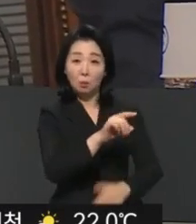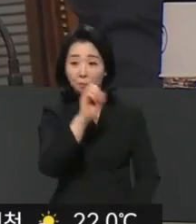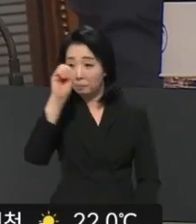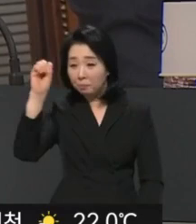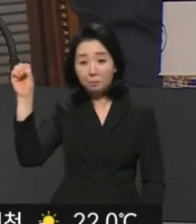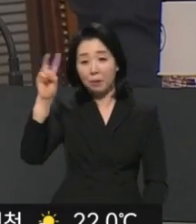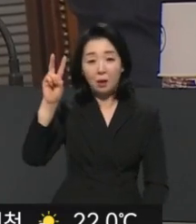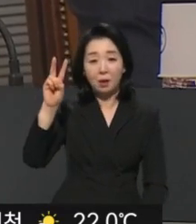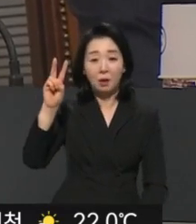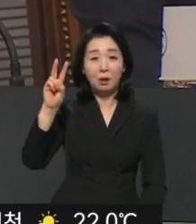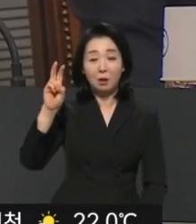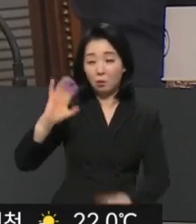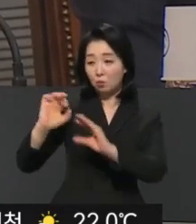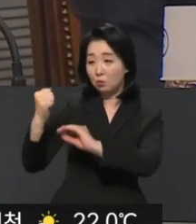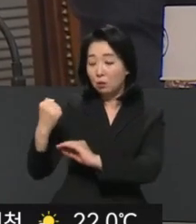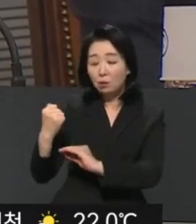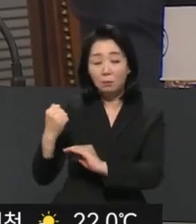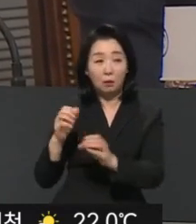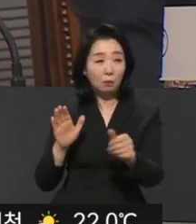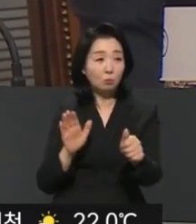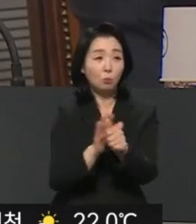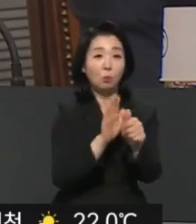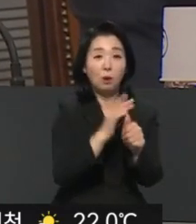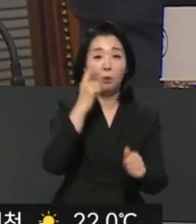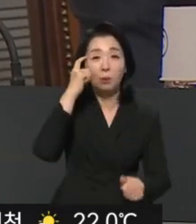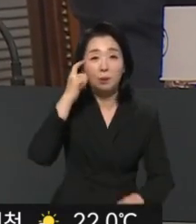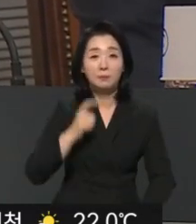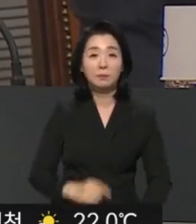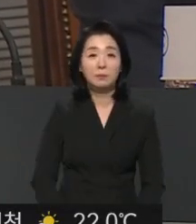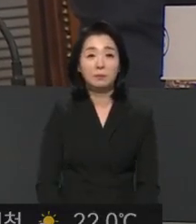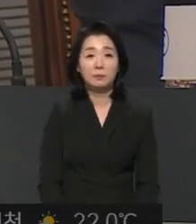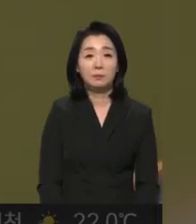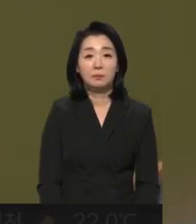갑자기 국민의힘에서까지 힘을 보태는 목소리가 나오고 있습니다.